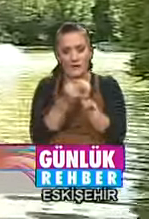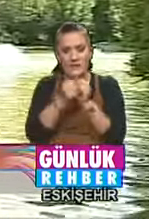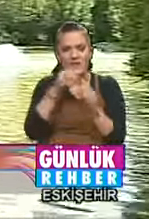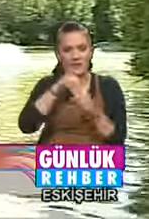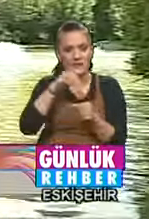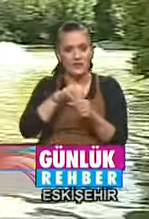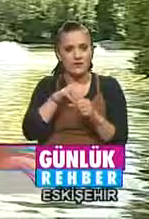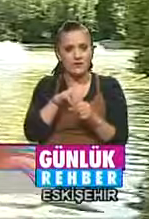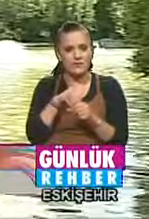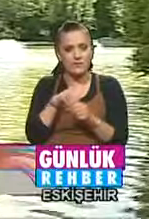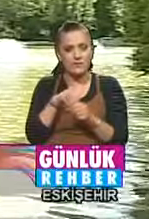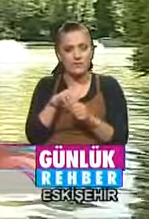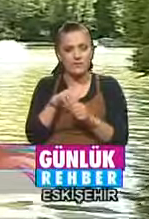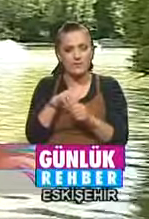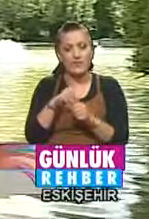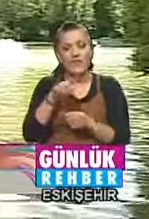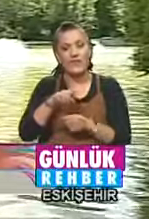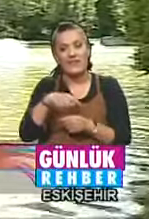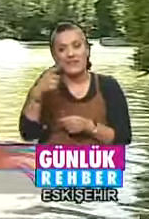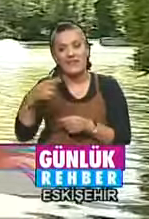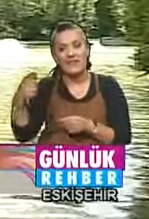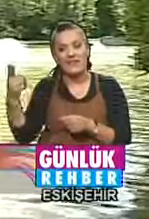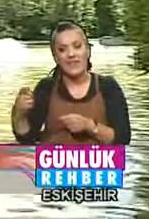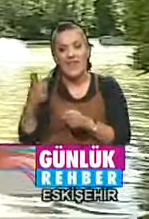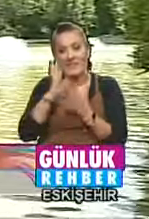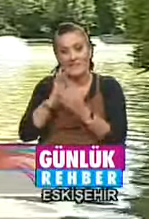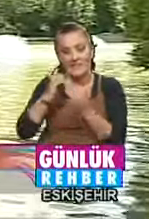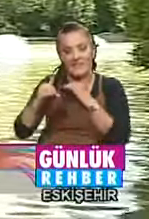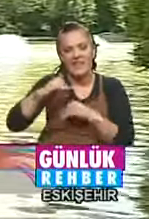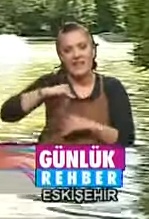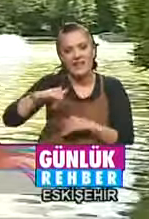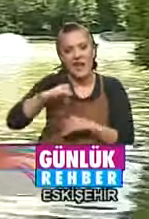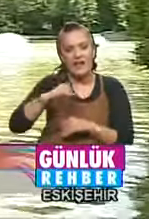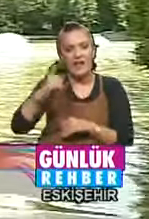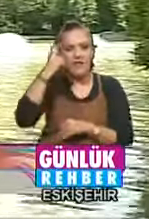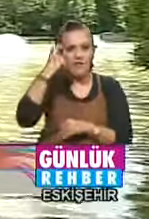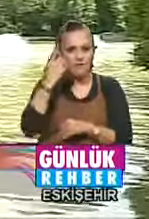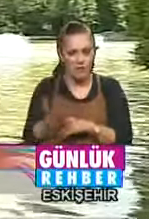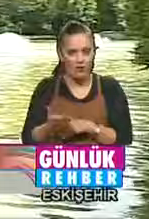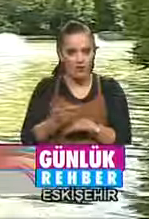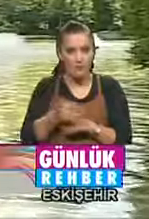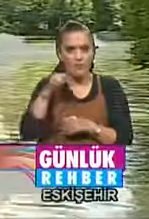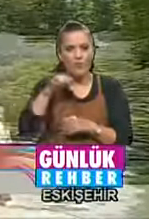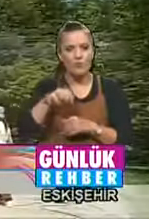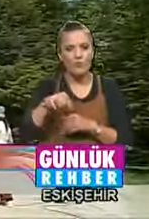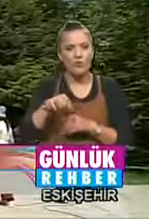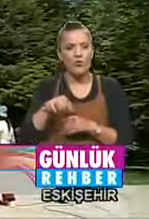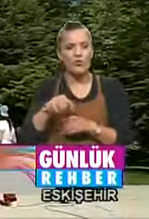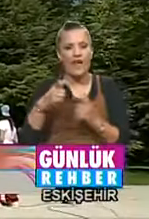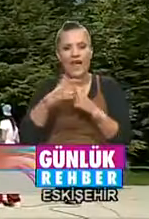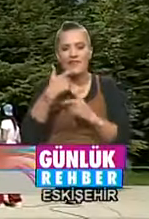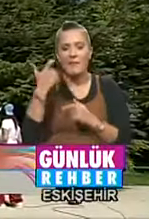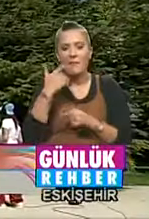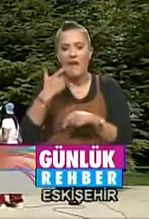içerisinde diğer ihvanları da yakından tanıyorlardı. Evet, evet. Bunu edebi